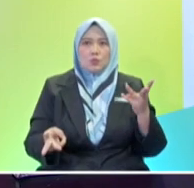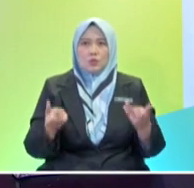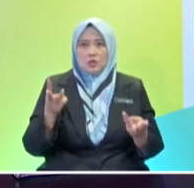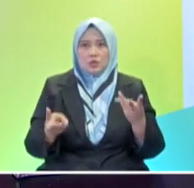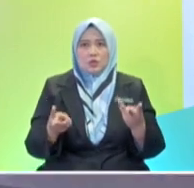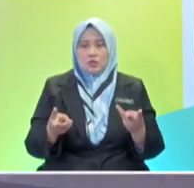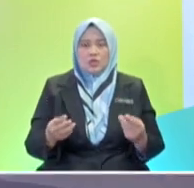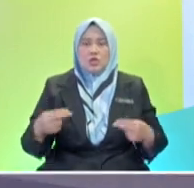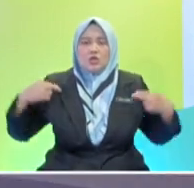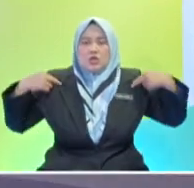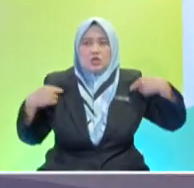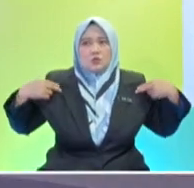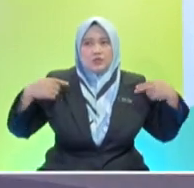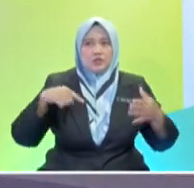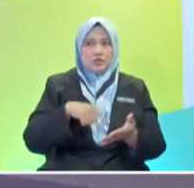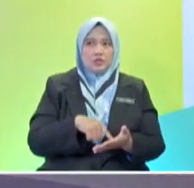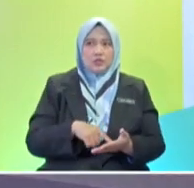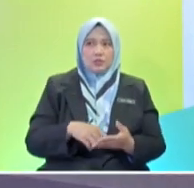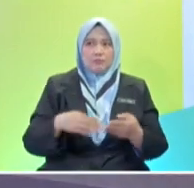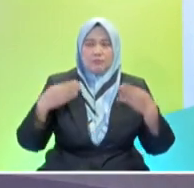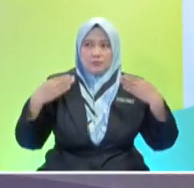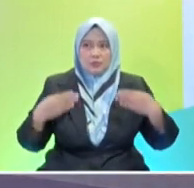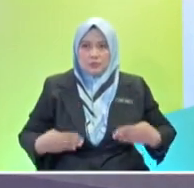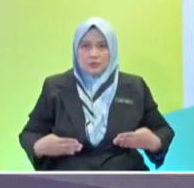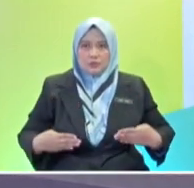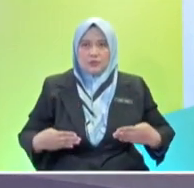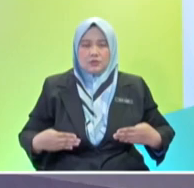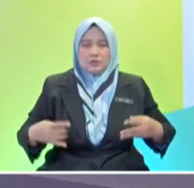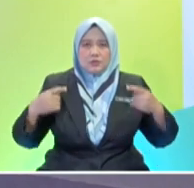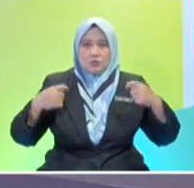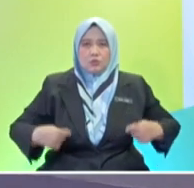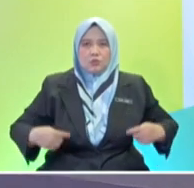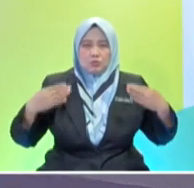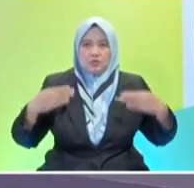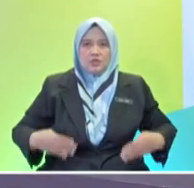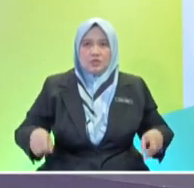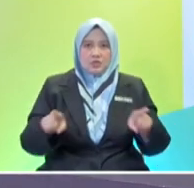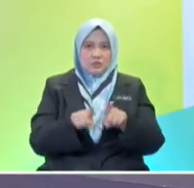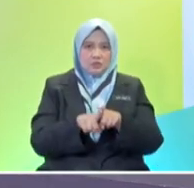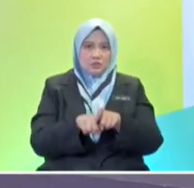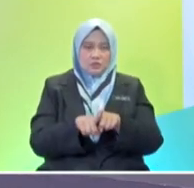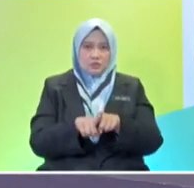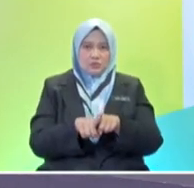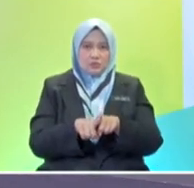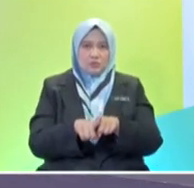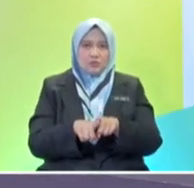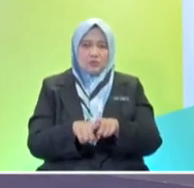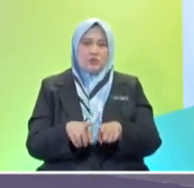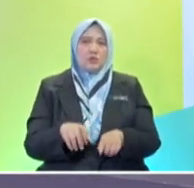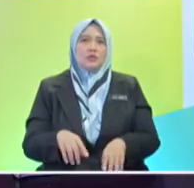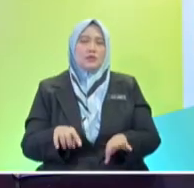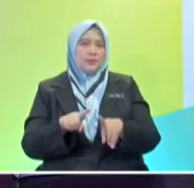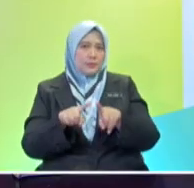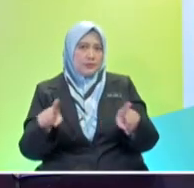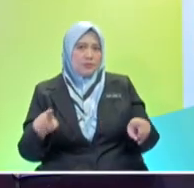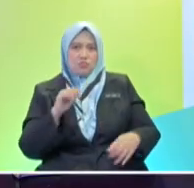ini mempunyai bahagian tubuh badan yang sama, bukanlah bererti mereka ialah haiwan yang serupa. Jadi